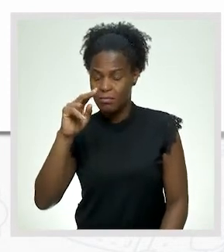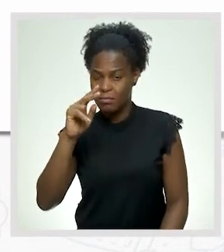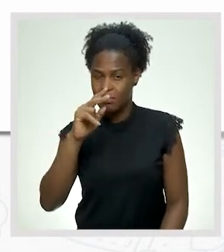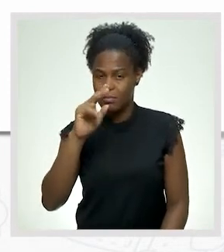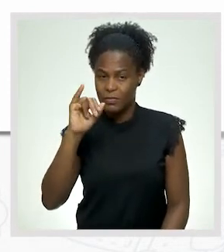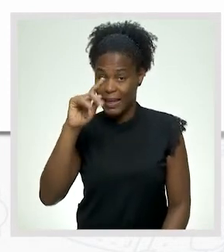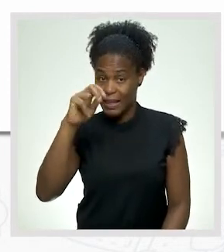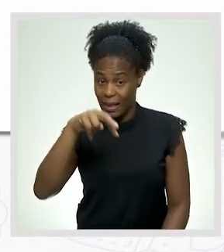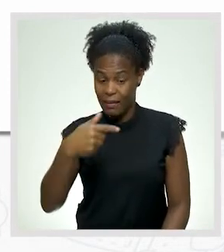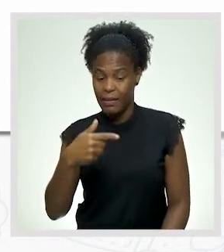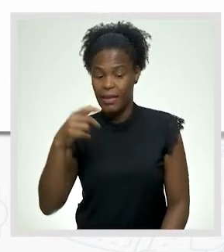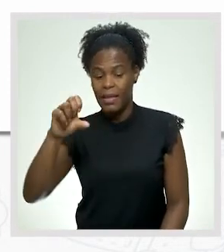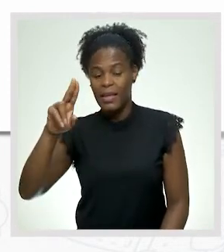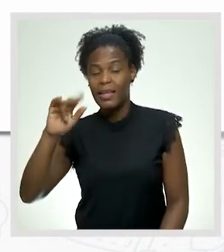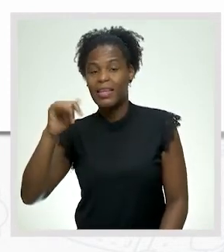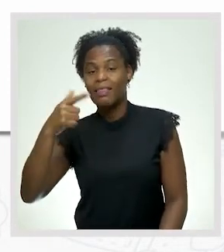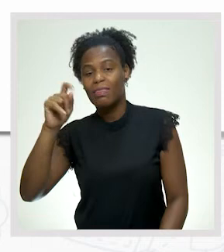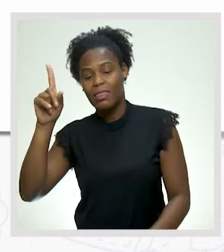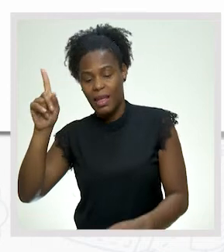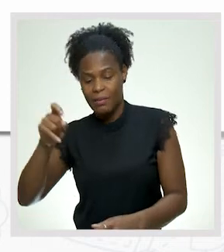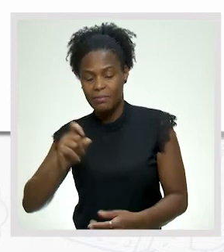aussi ils étaient repartis.